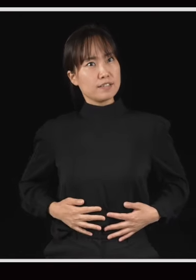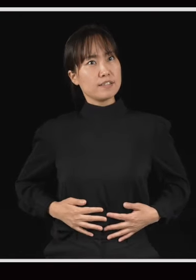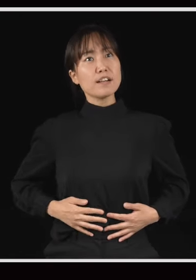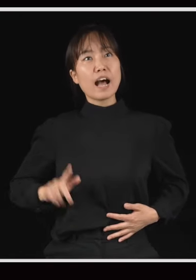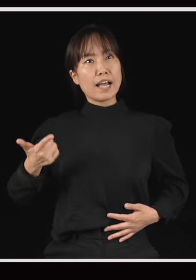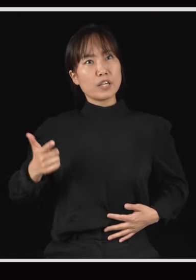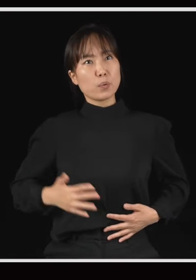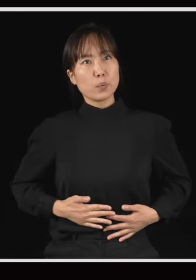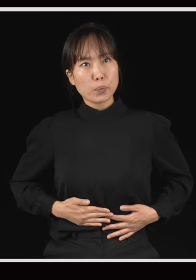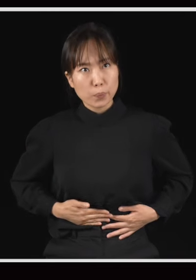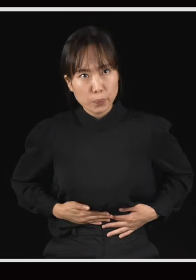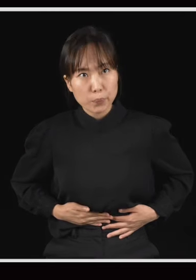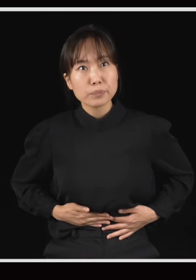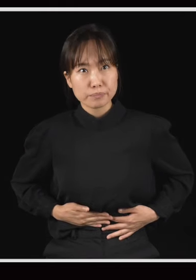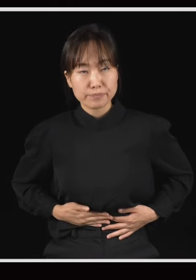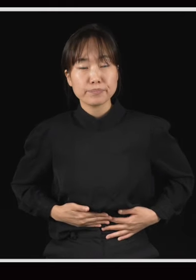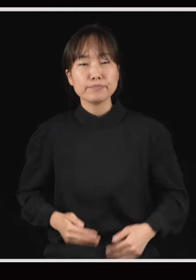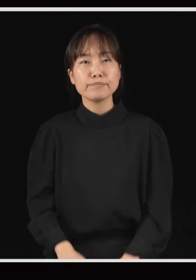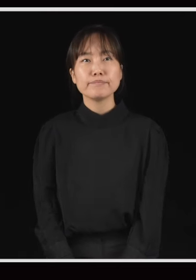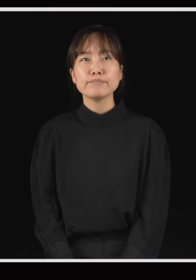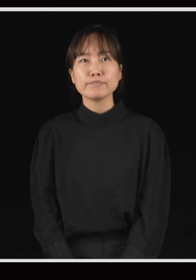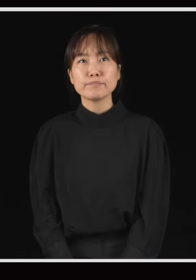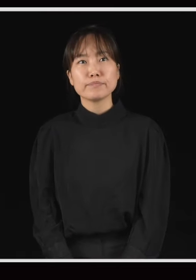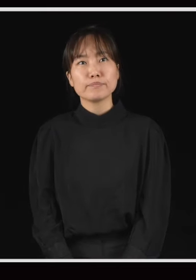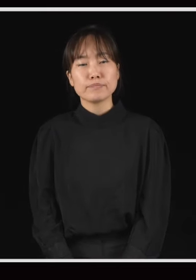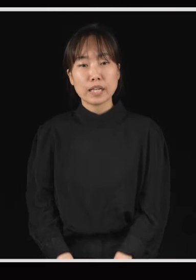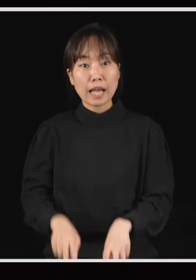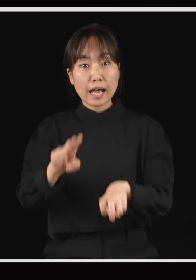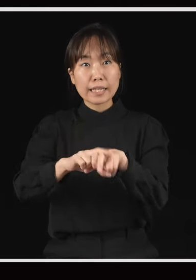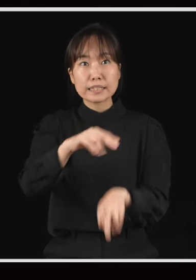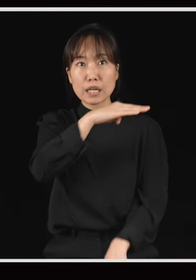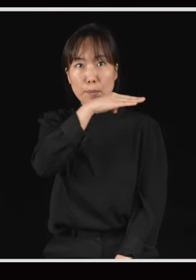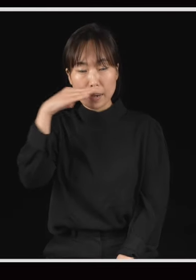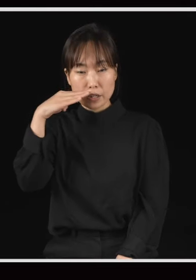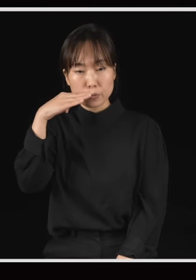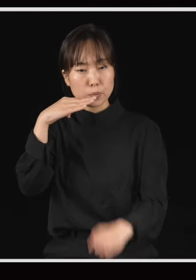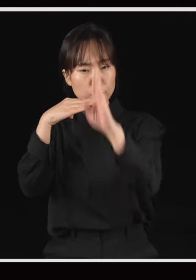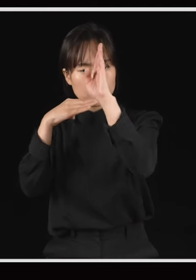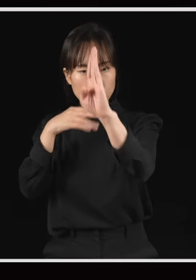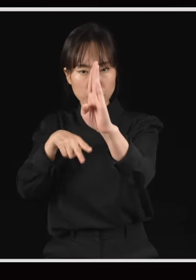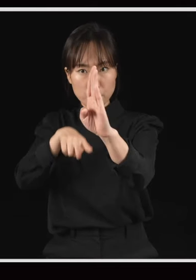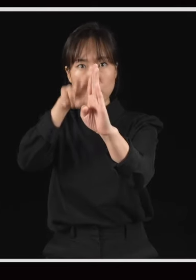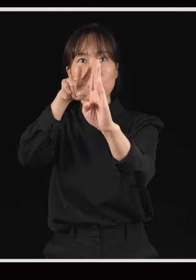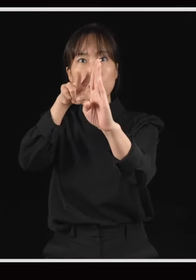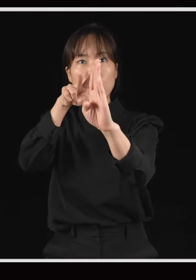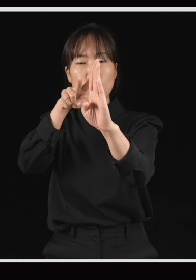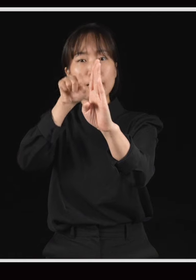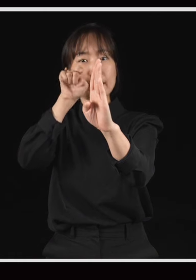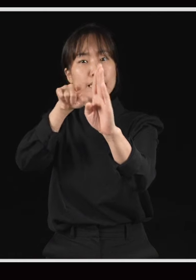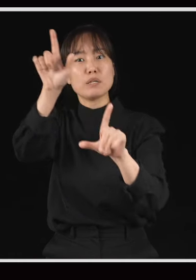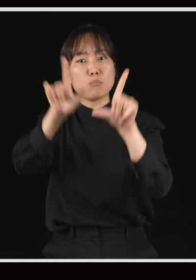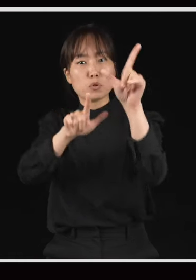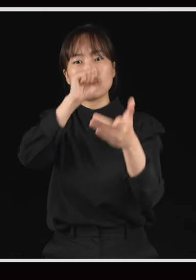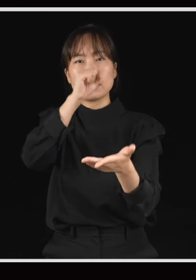요추를 앞으로 이렇게 빼고 배를 내미는 게 아니에요. 그 상태로 앞을 평평하게 보게 되면, 평평하게